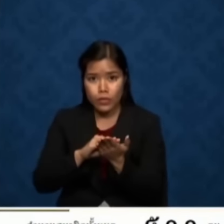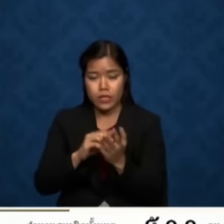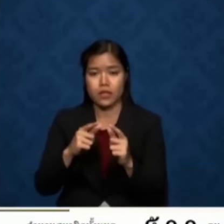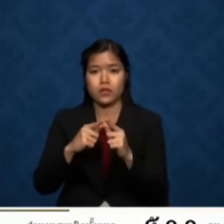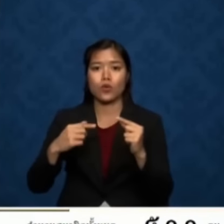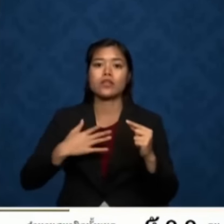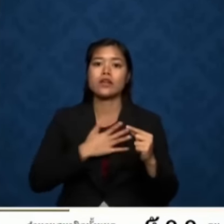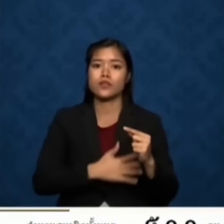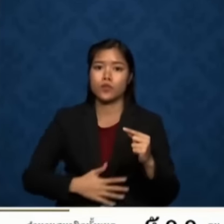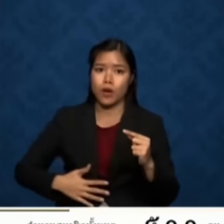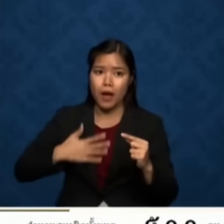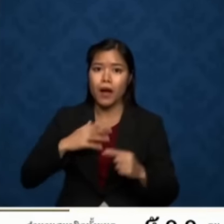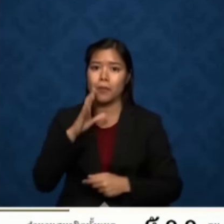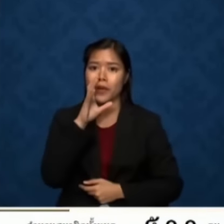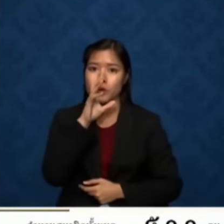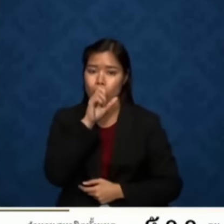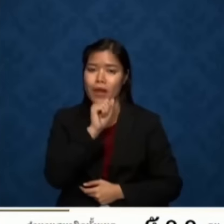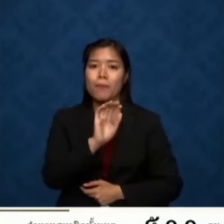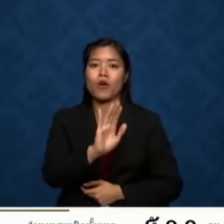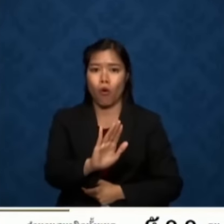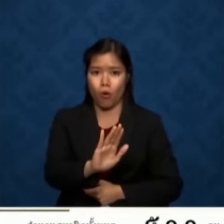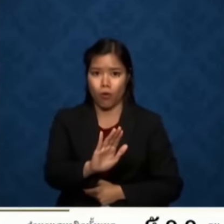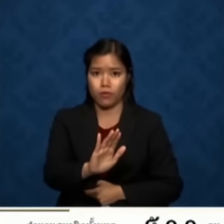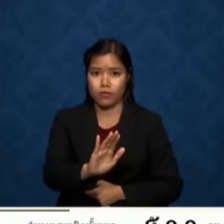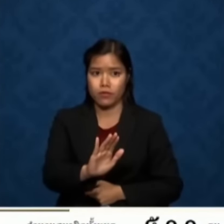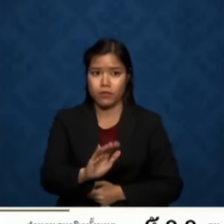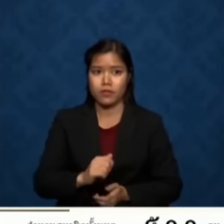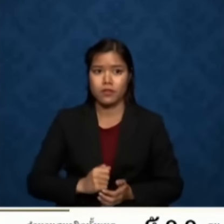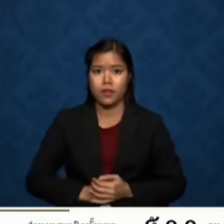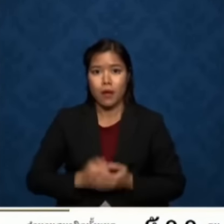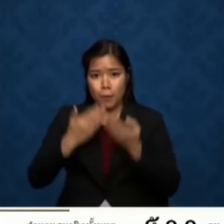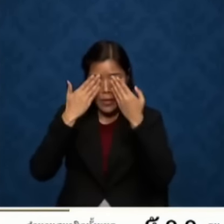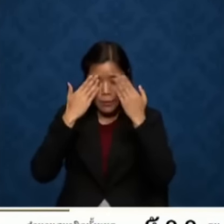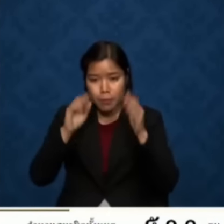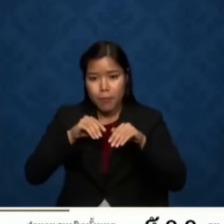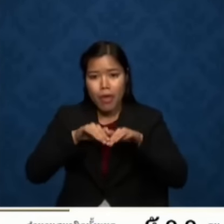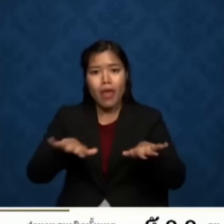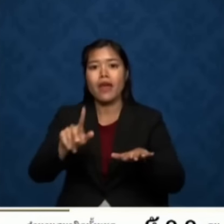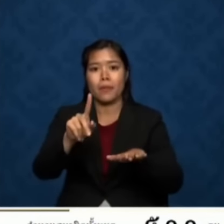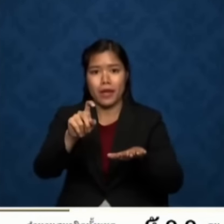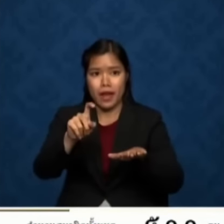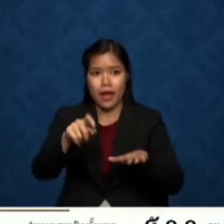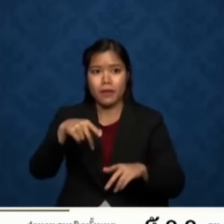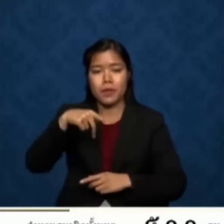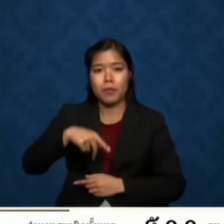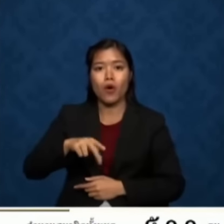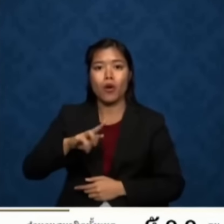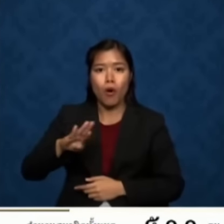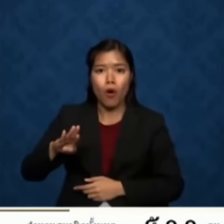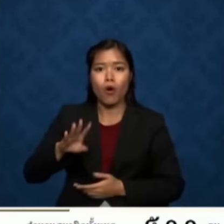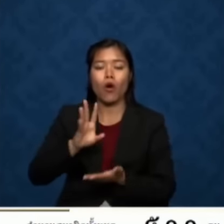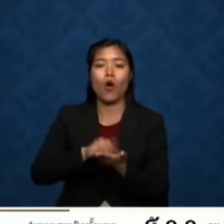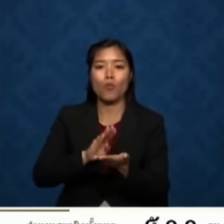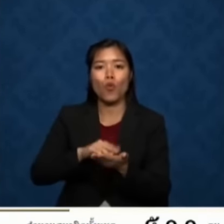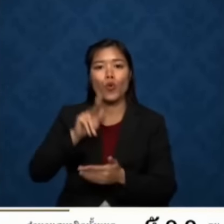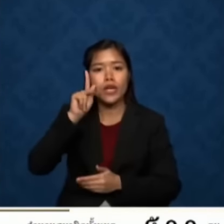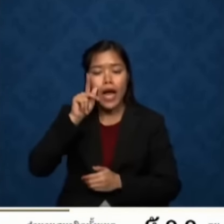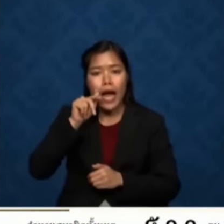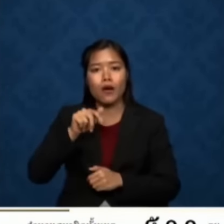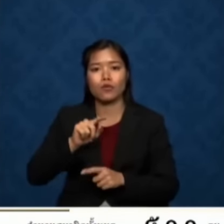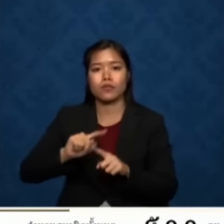าพเป็นความลับส่วนบุคคลที่บุคคลใดๆจะไปเปิดเผยไม่ได้แม้แต่พ.ร.บ.ข้อมูลข่าวสารอันนี้ก็พิจารณา